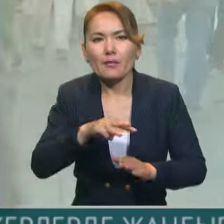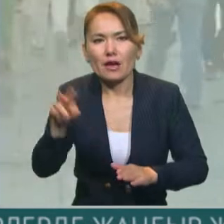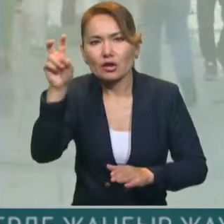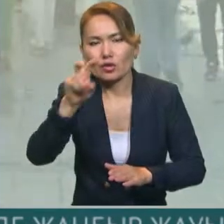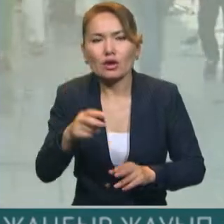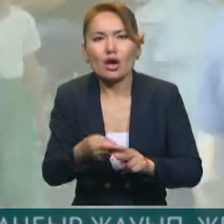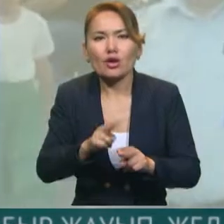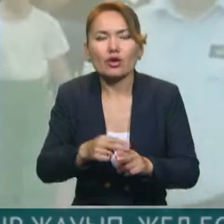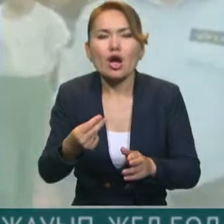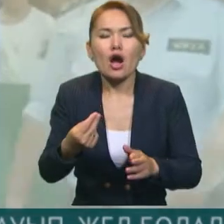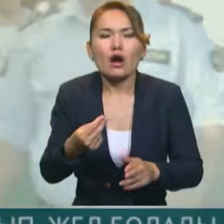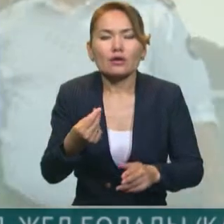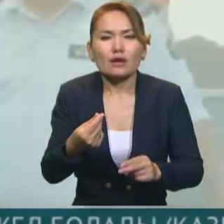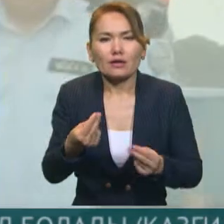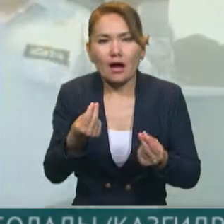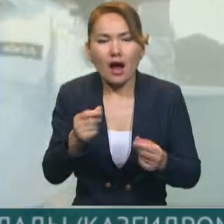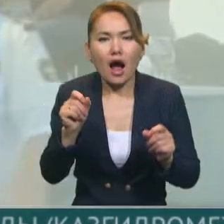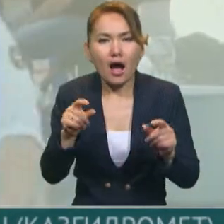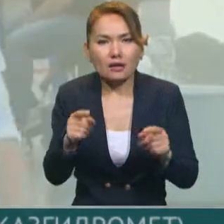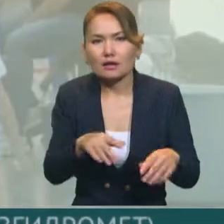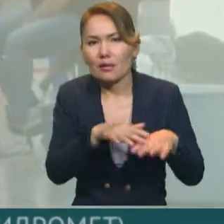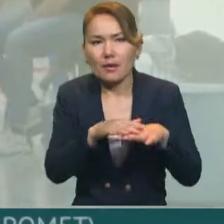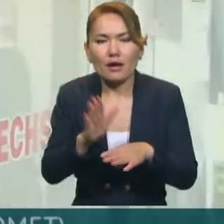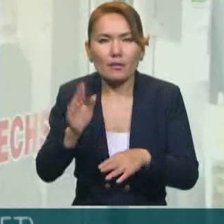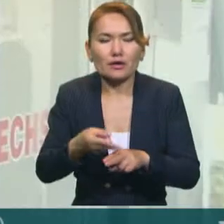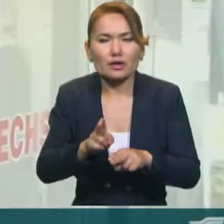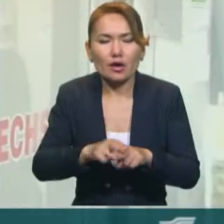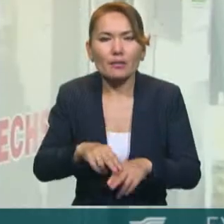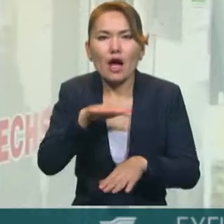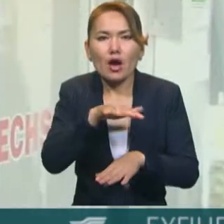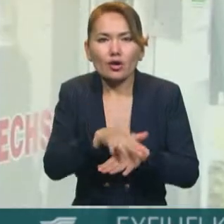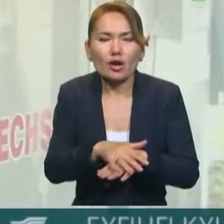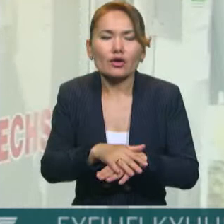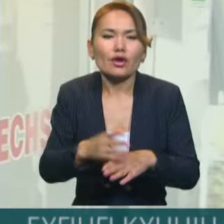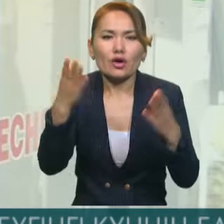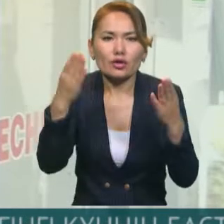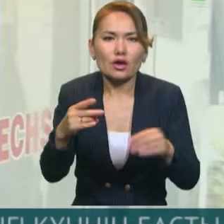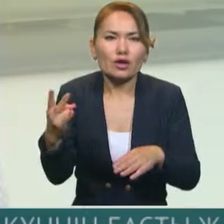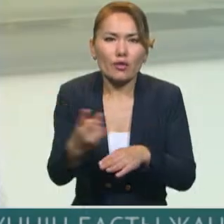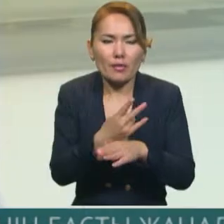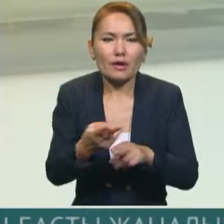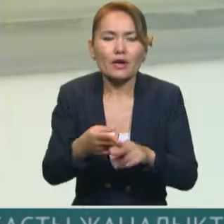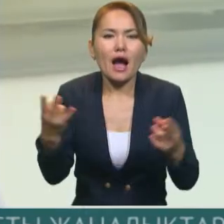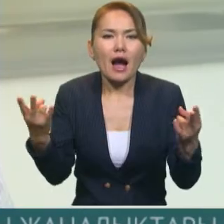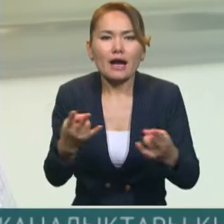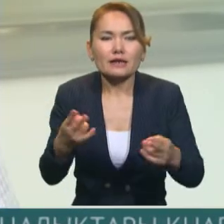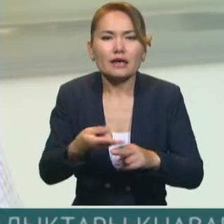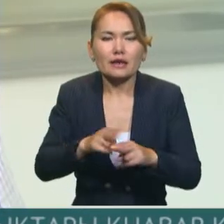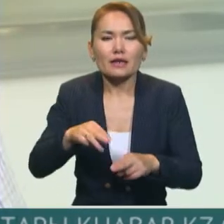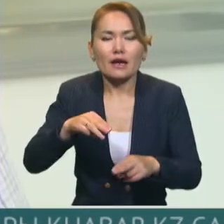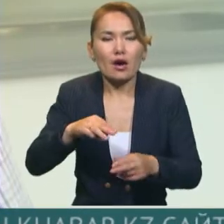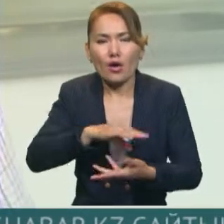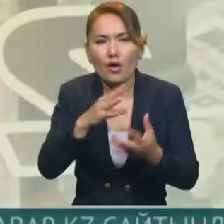миллиард доллар тұратын алтын бөлінетін болды. Түркияның бас банкі күндізгі және түнгі мөлшерлеме бойынша қажетті теңгерім